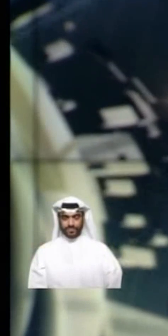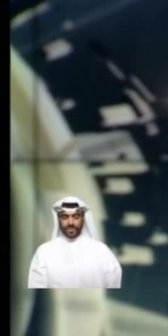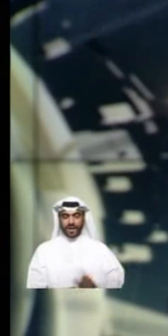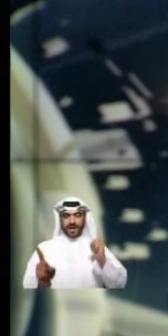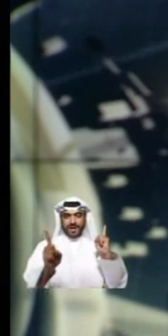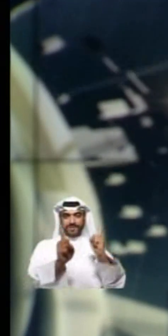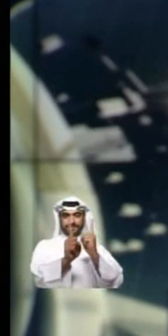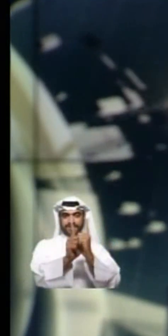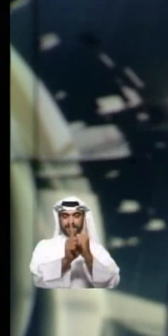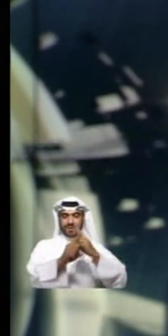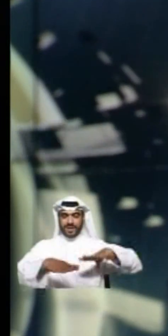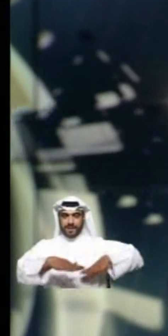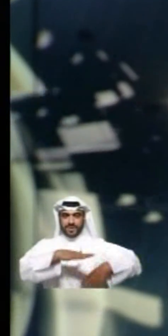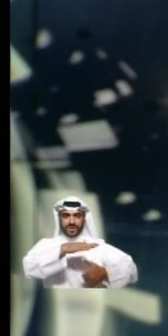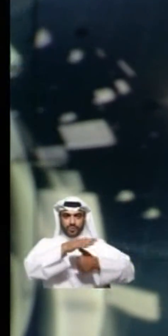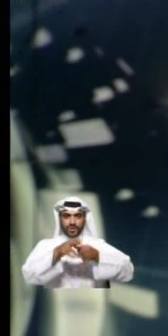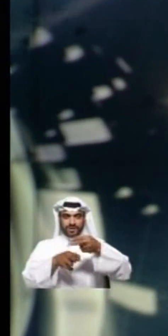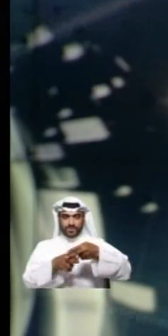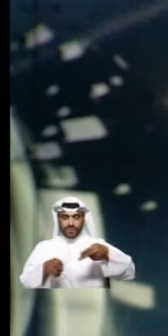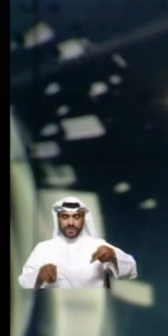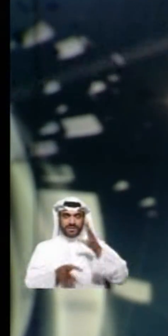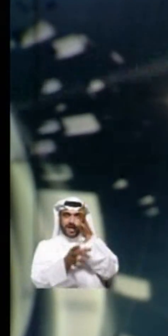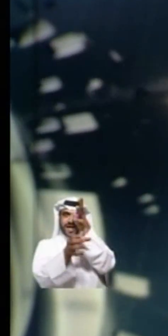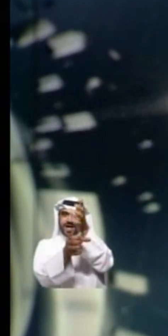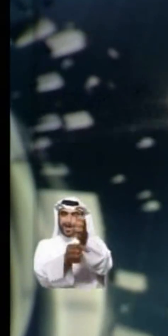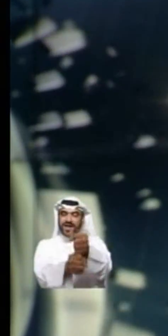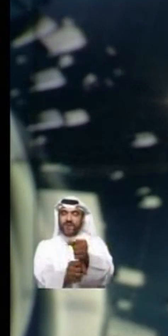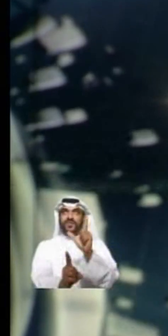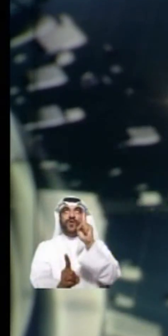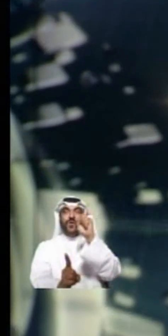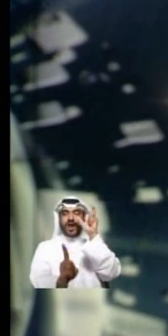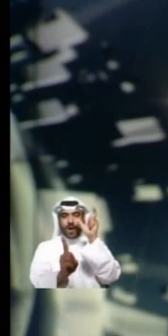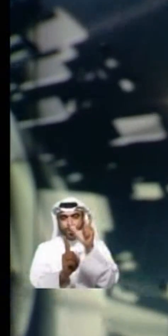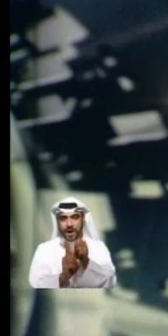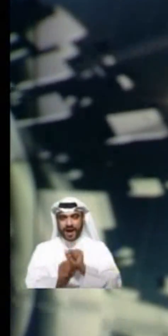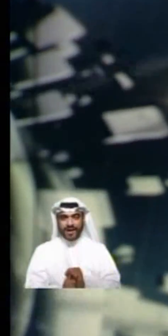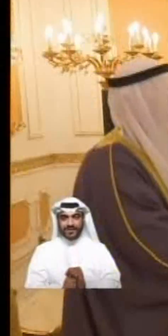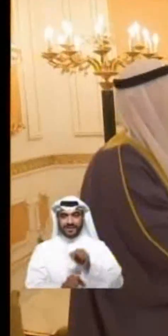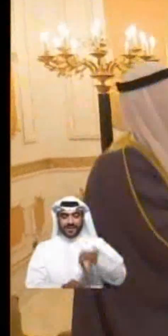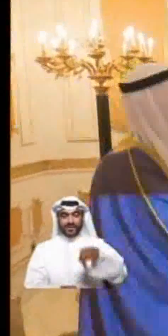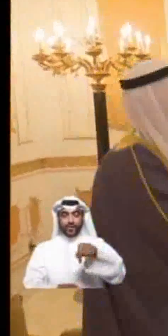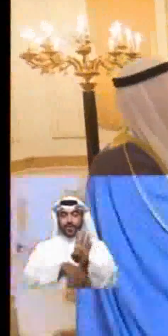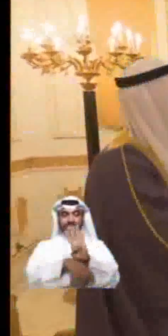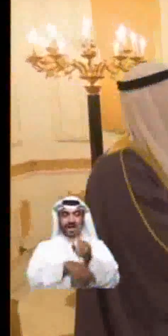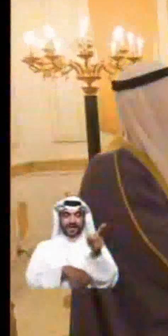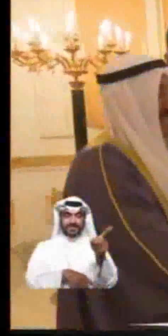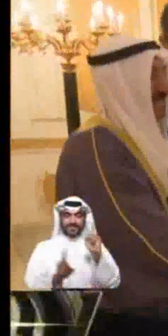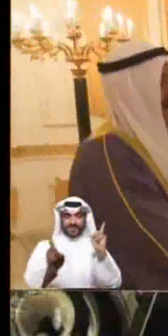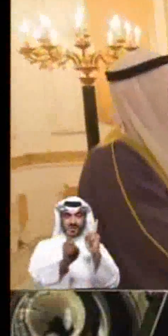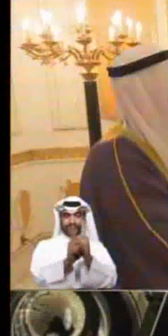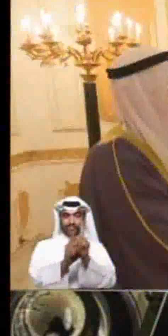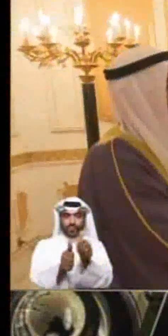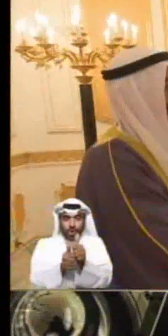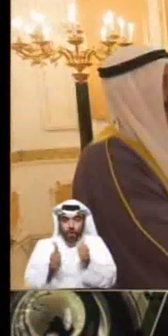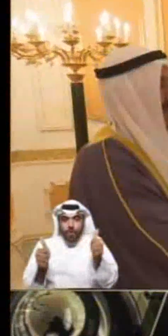استقبل حضره صاحب السمو امير البلاد الشيخ صباح الاحمد الجابر صباح حفظه الله ورعاه عصر اليوم اسرى